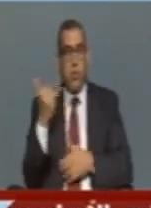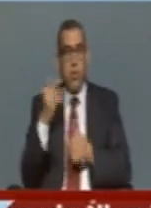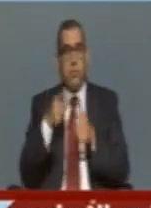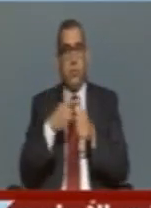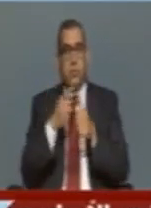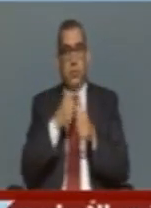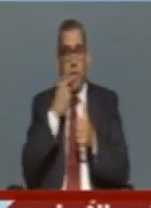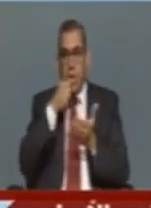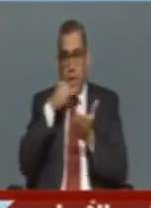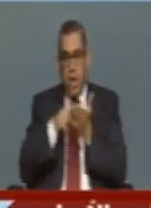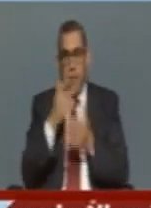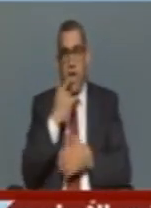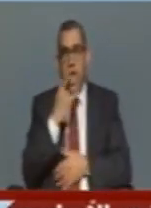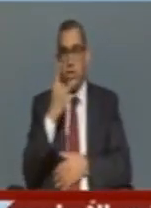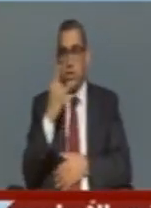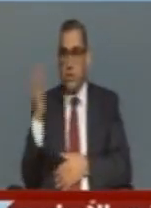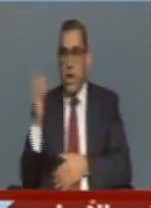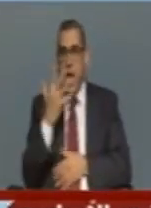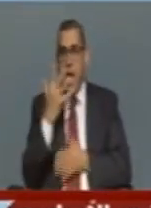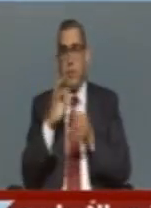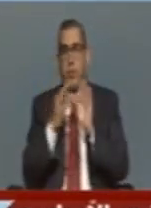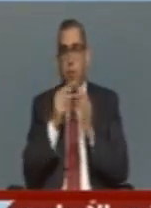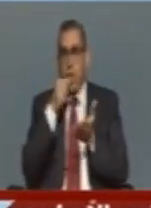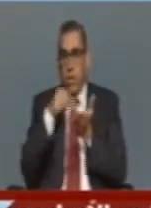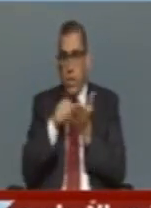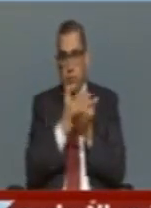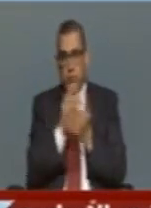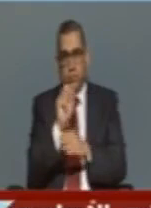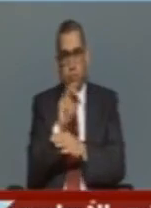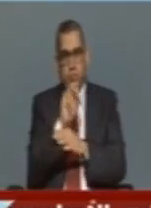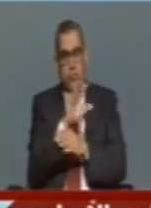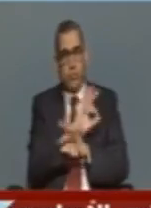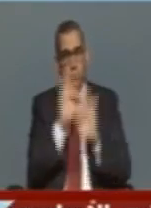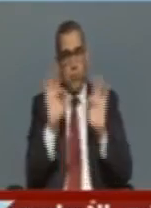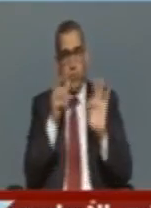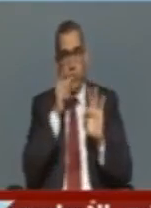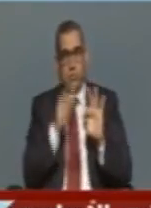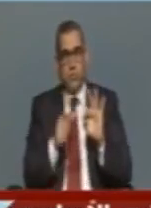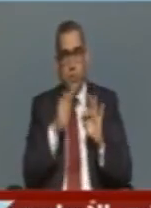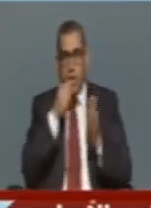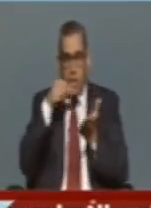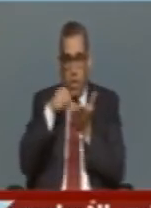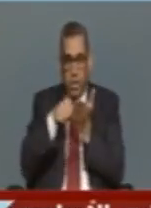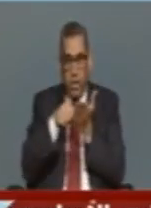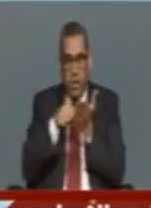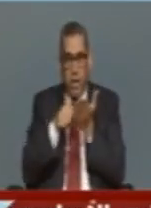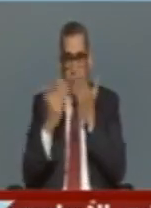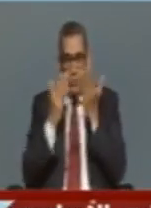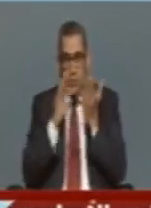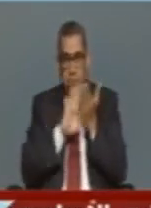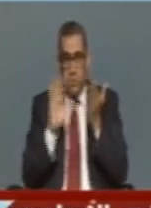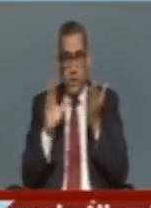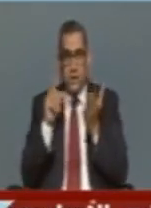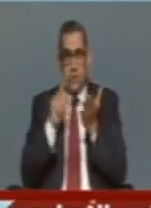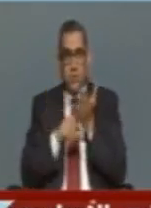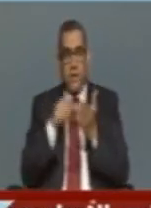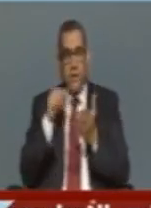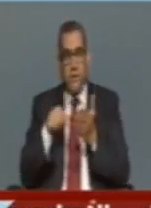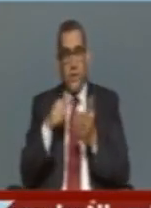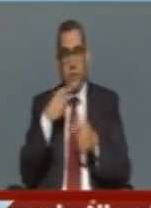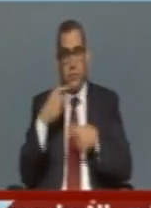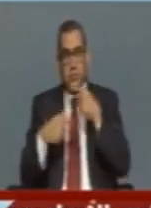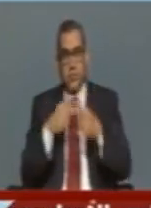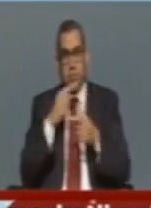العشر سنين 5 مليون امي، لكن الحكايه مش محو اميه ابجديه ابدا، عشان كده في ارتداد وفي